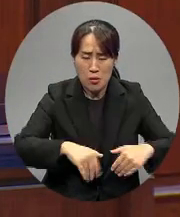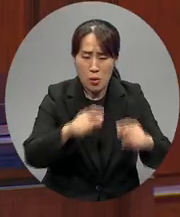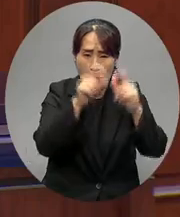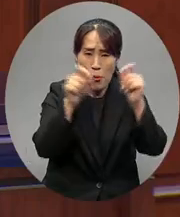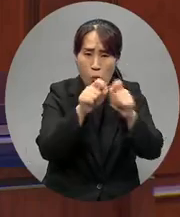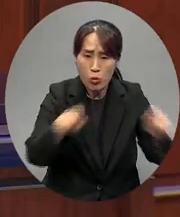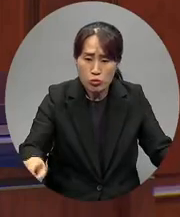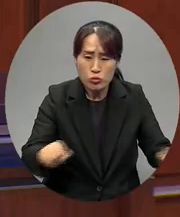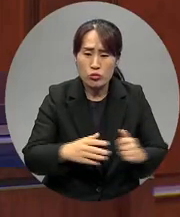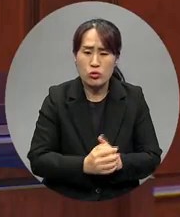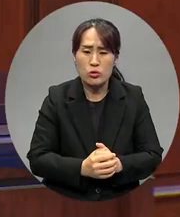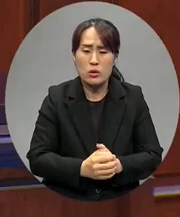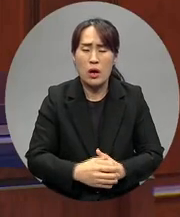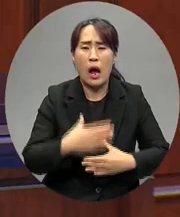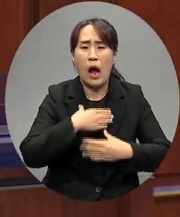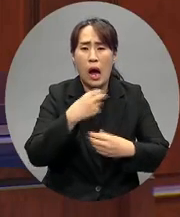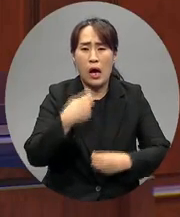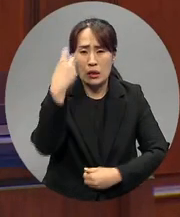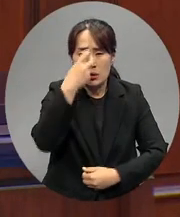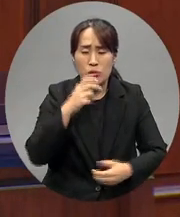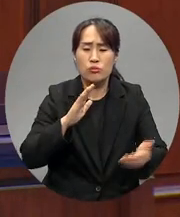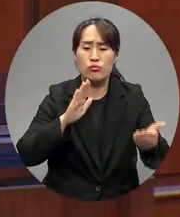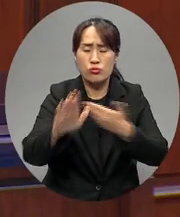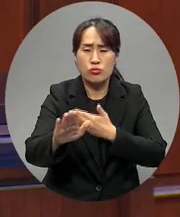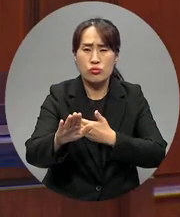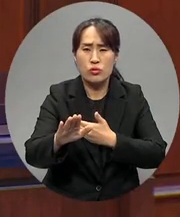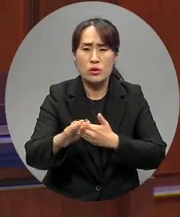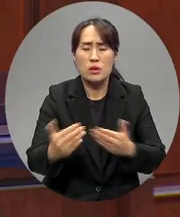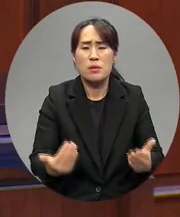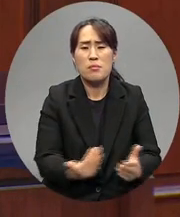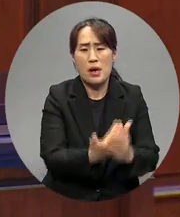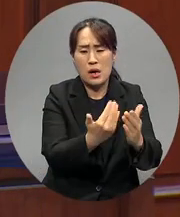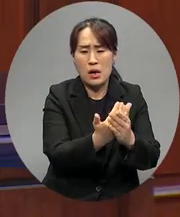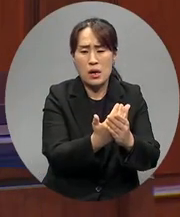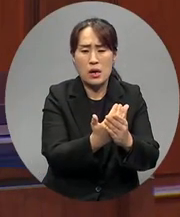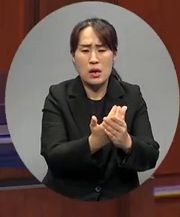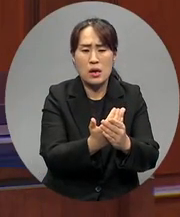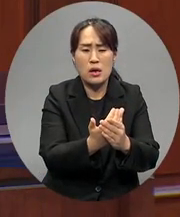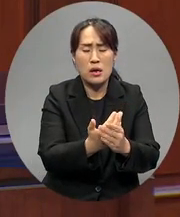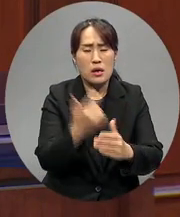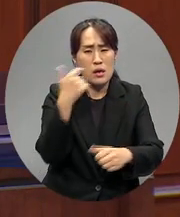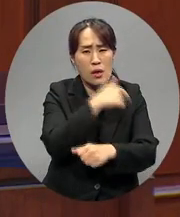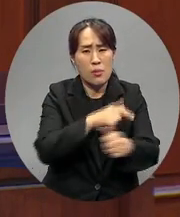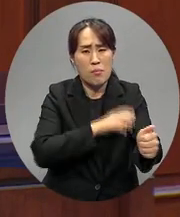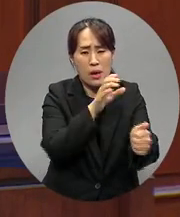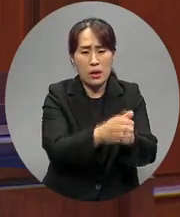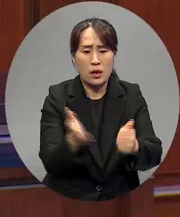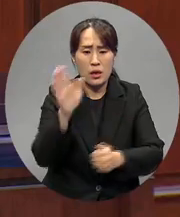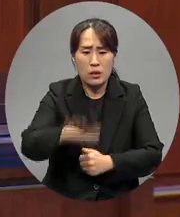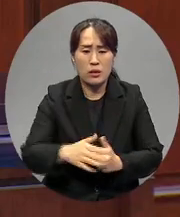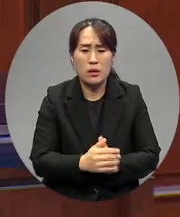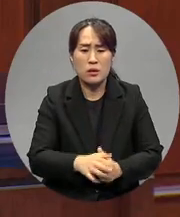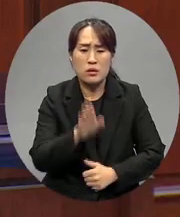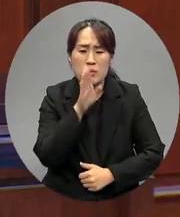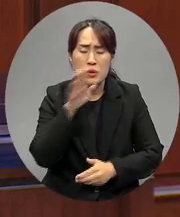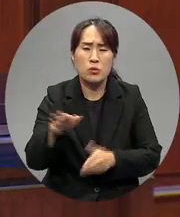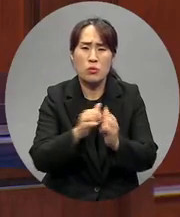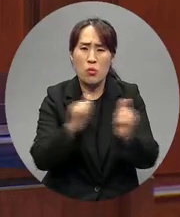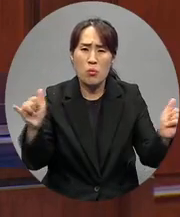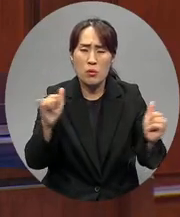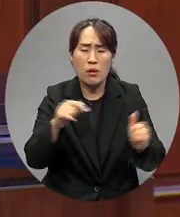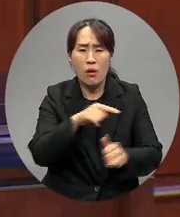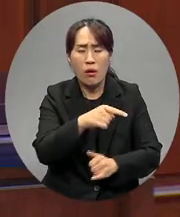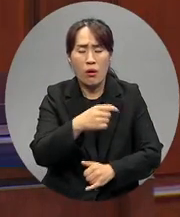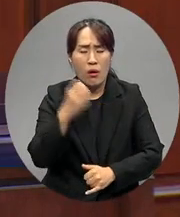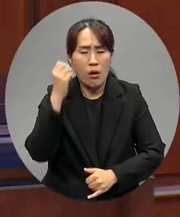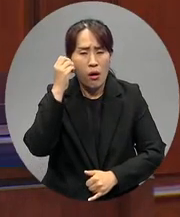보류하고 정밀 안전진단 실시 후 개발 방안은 공무에 맡기겠다는 것인데 시쳇말로 도민을